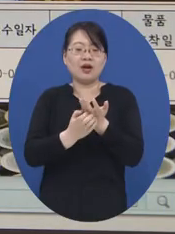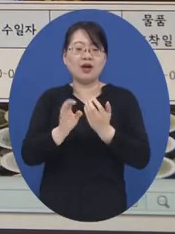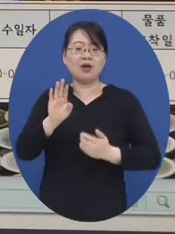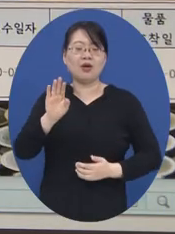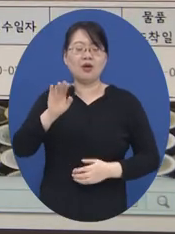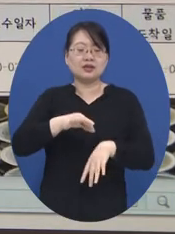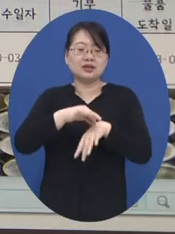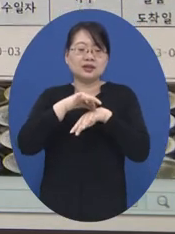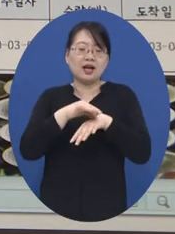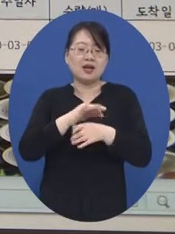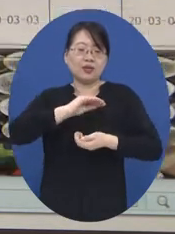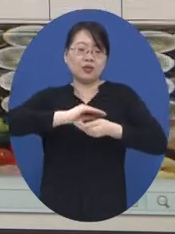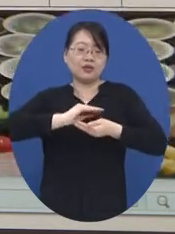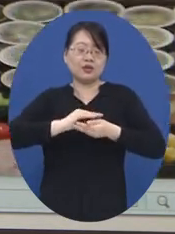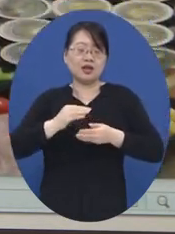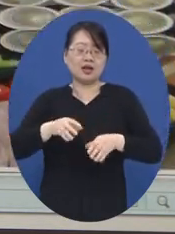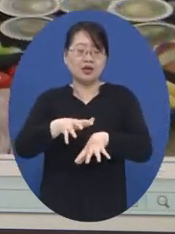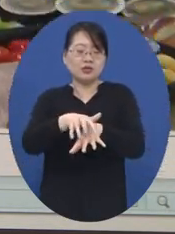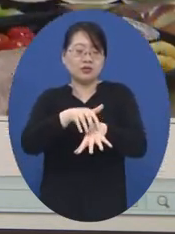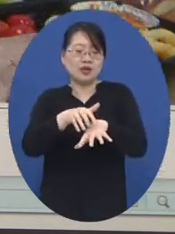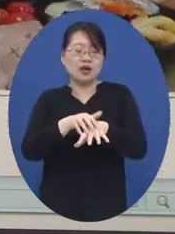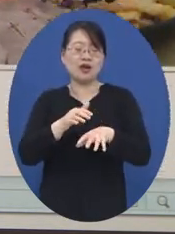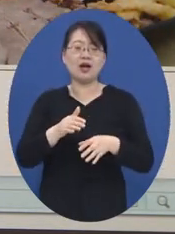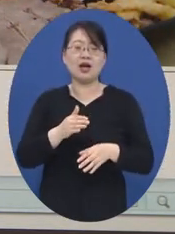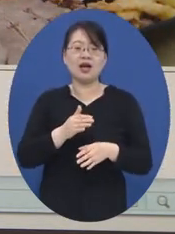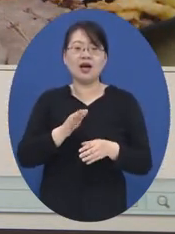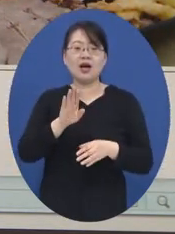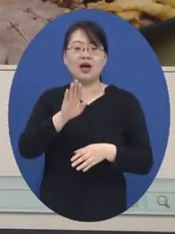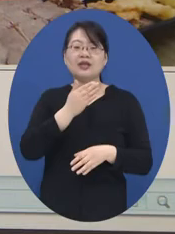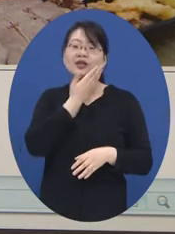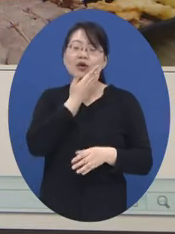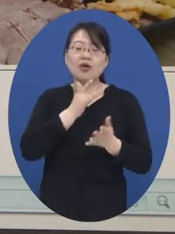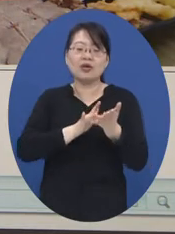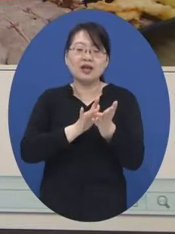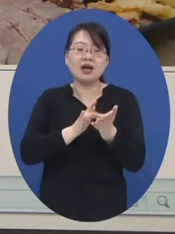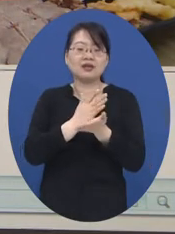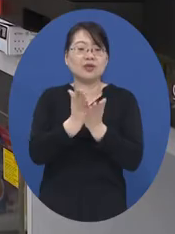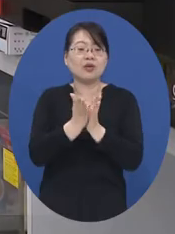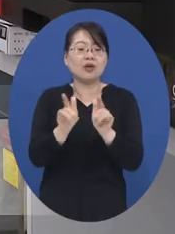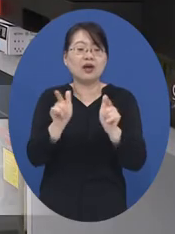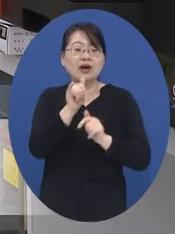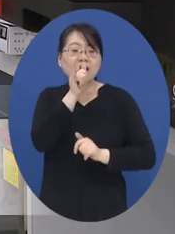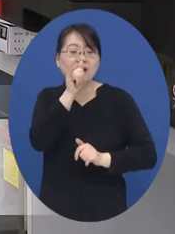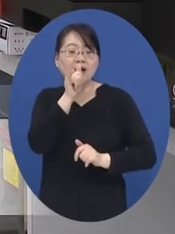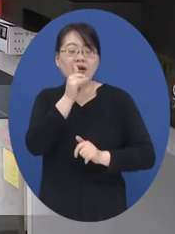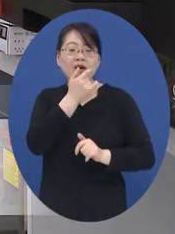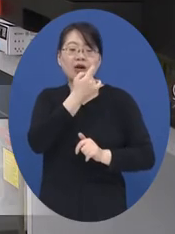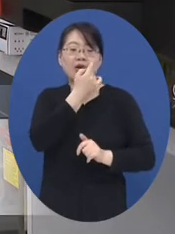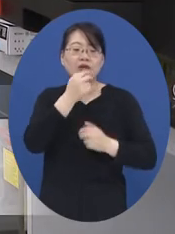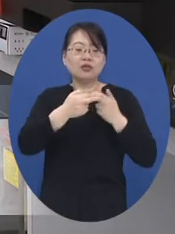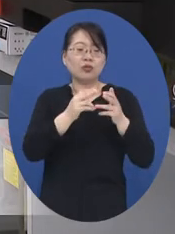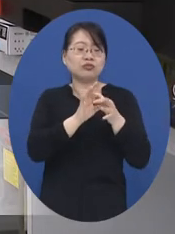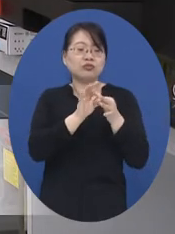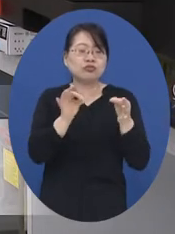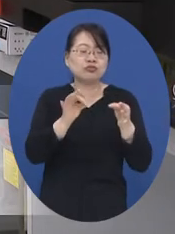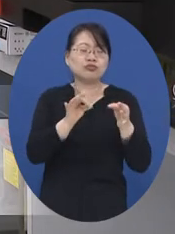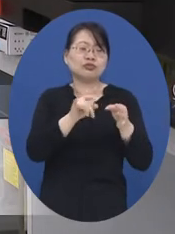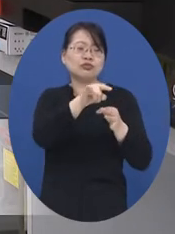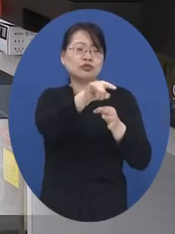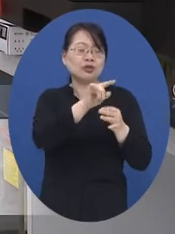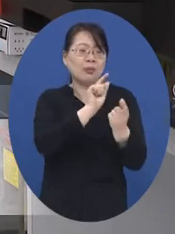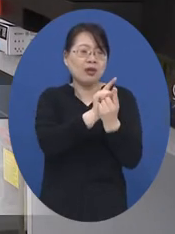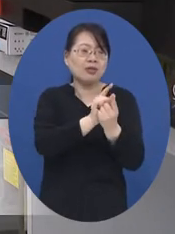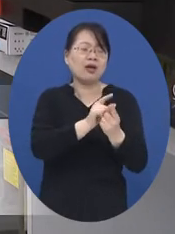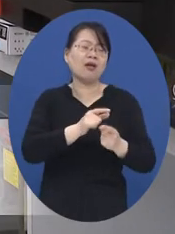보쌈 도시락부터 타월, 비타민제 등 종류도 다양합니다. 그 본인들도 들어가는 게 무섭잖아요. 그래서